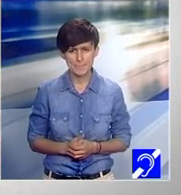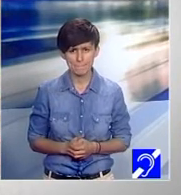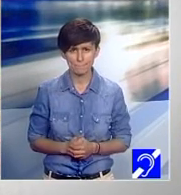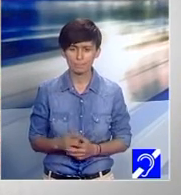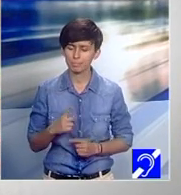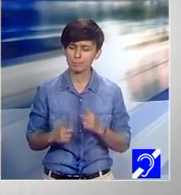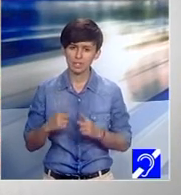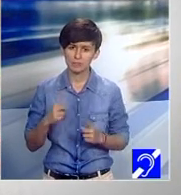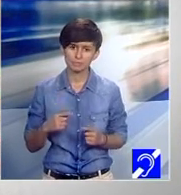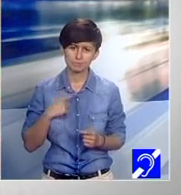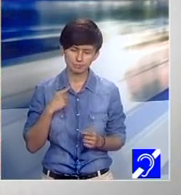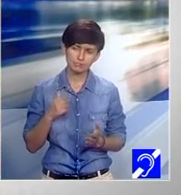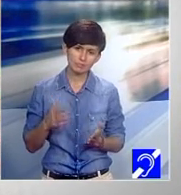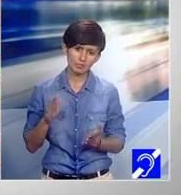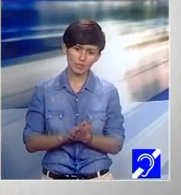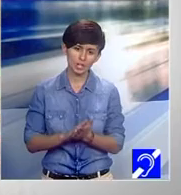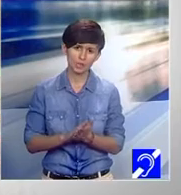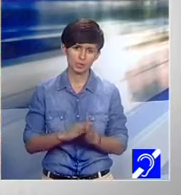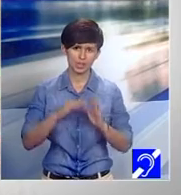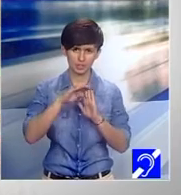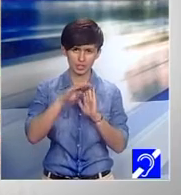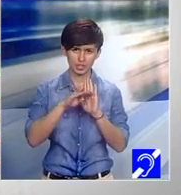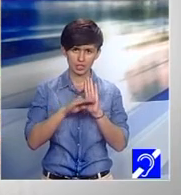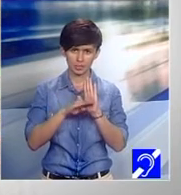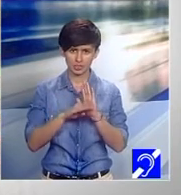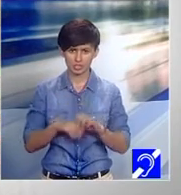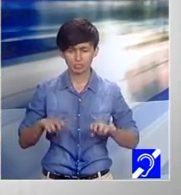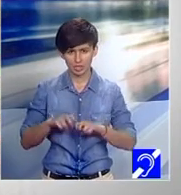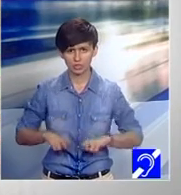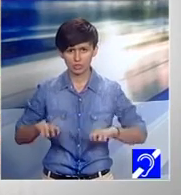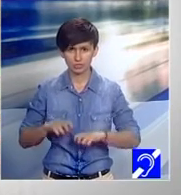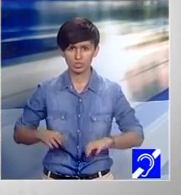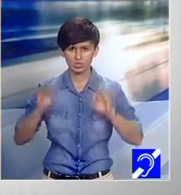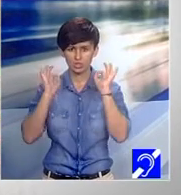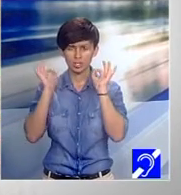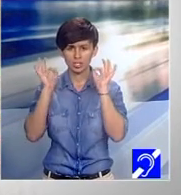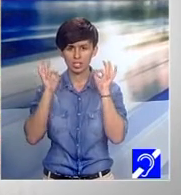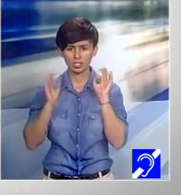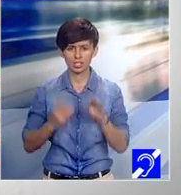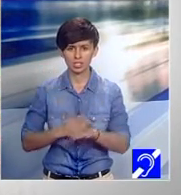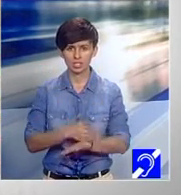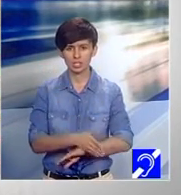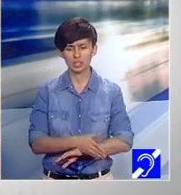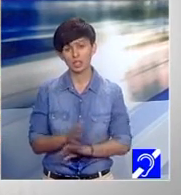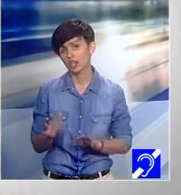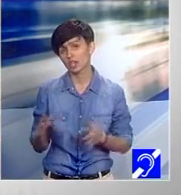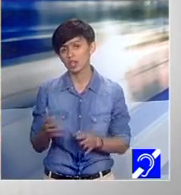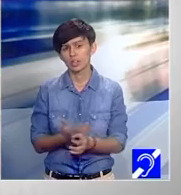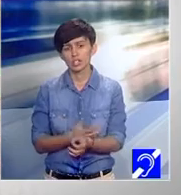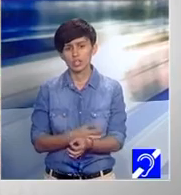Dacă ar fi să aplicăm principiile controlului de calitate la intrarea probei, oricărei probe biologice în